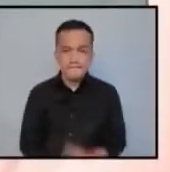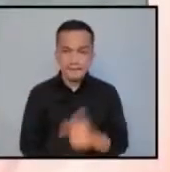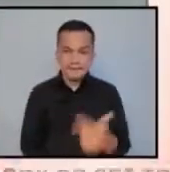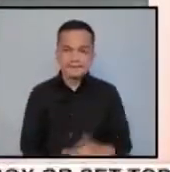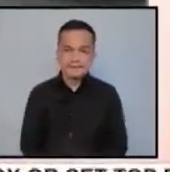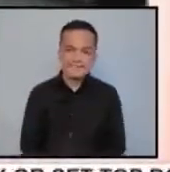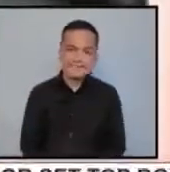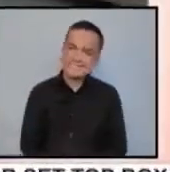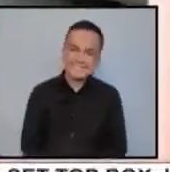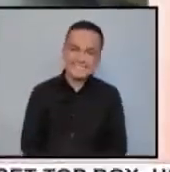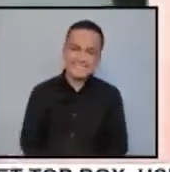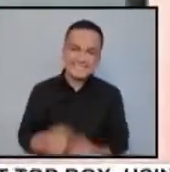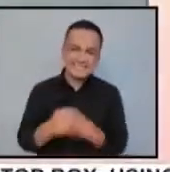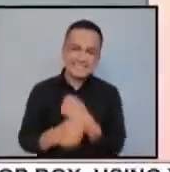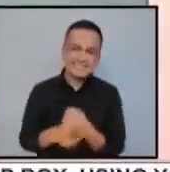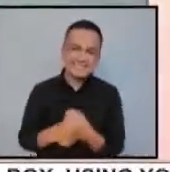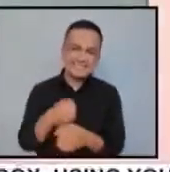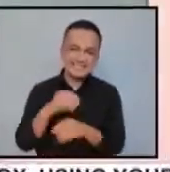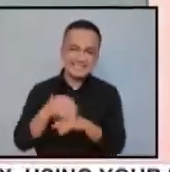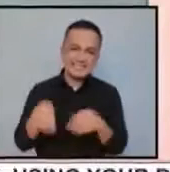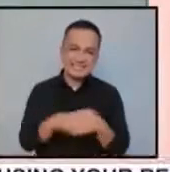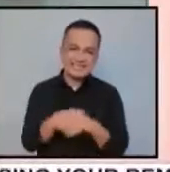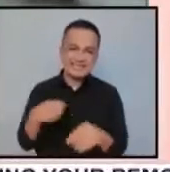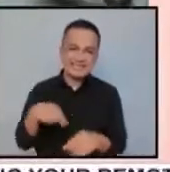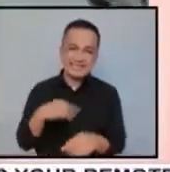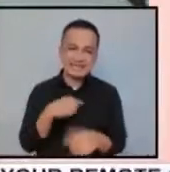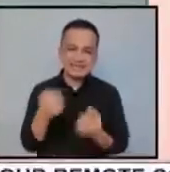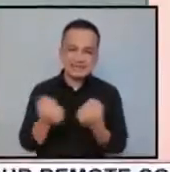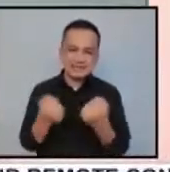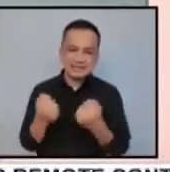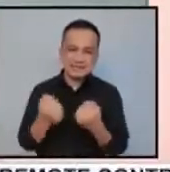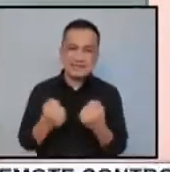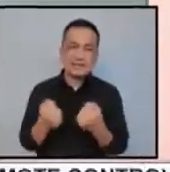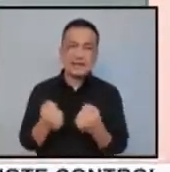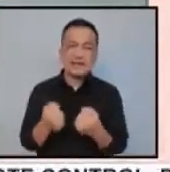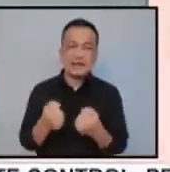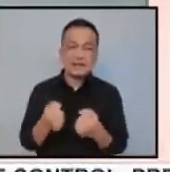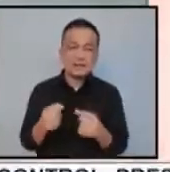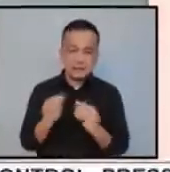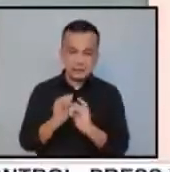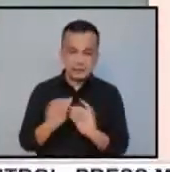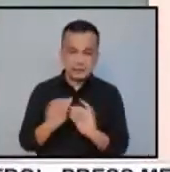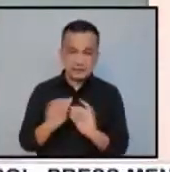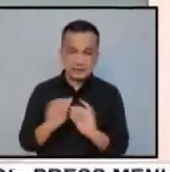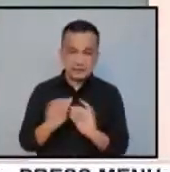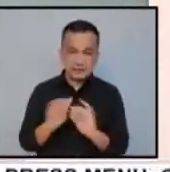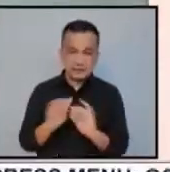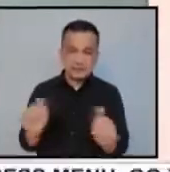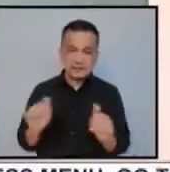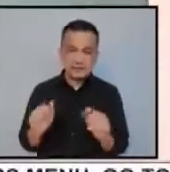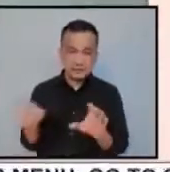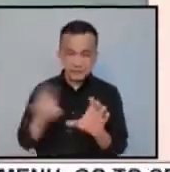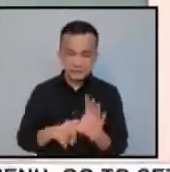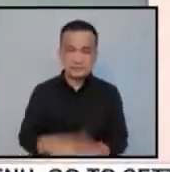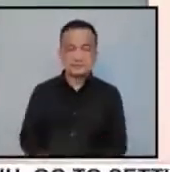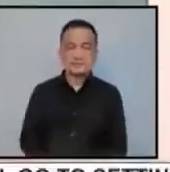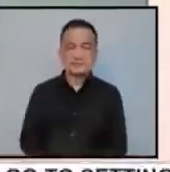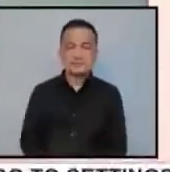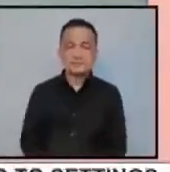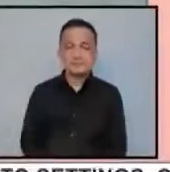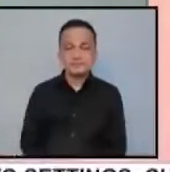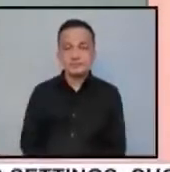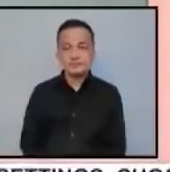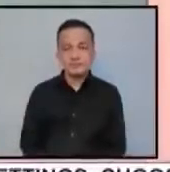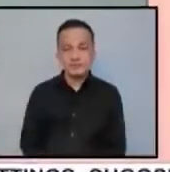magsasakripisyo, Noel, ang ating mga driver at ganun rin sa ating mga pasahero. Pero anong eksaktong oras ba, Noel, na